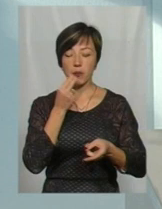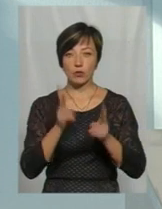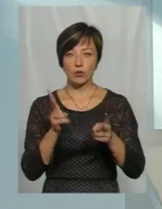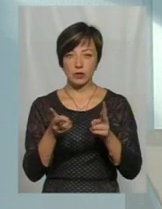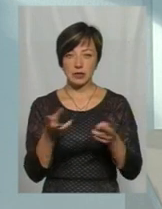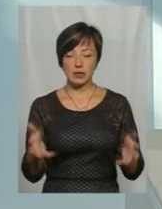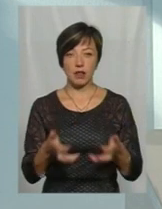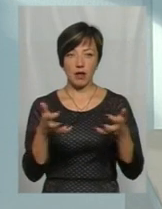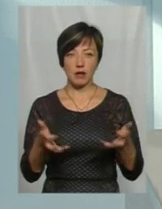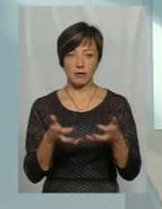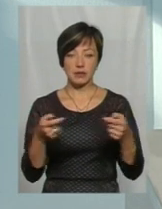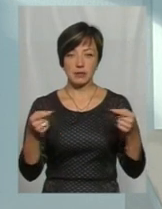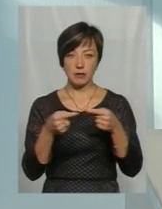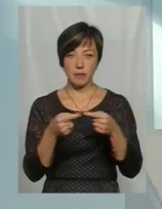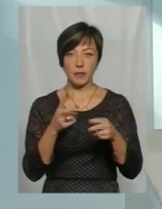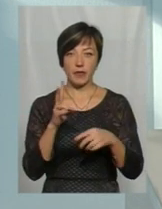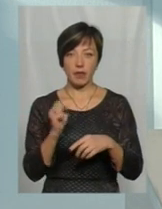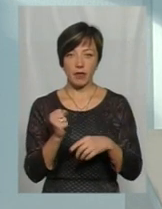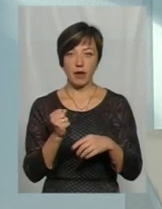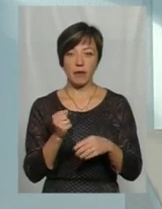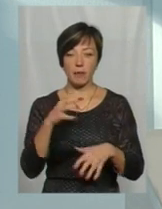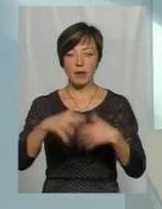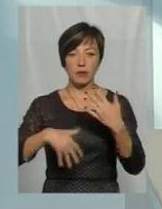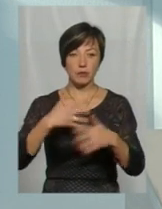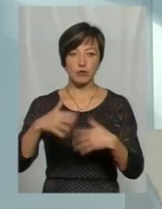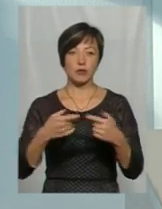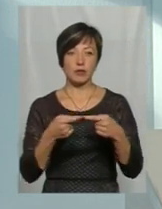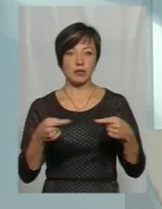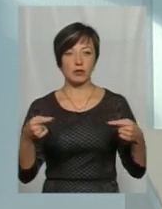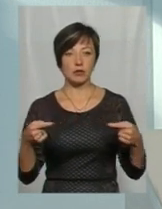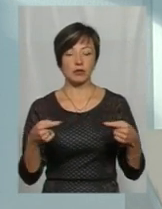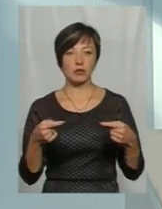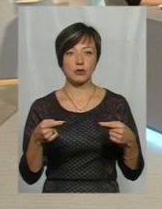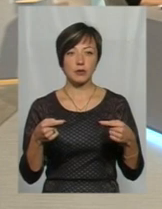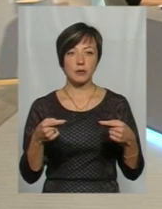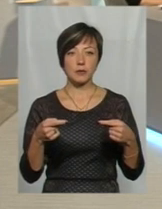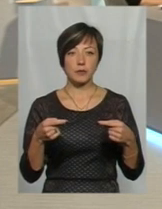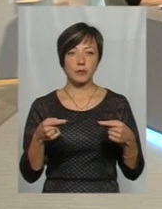приготування салату, іменно на перемішування, і таким чином